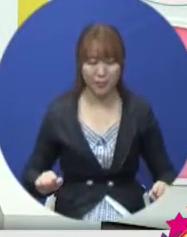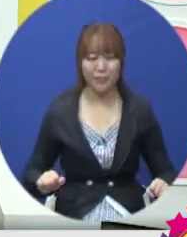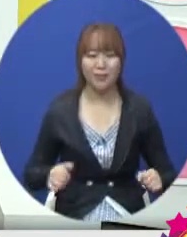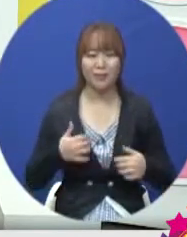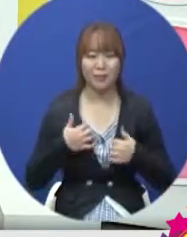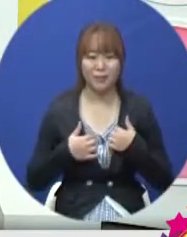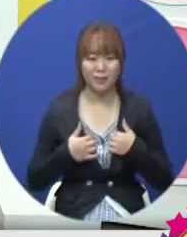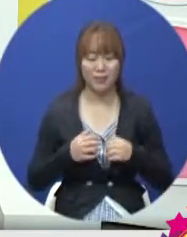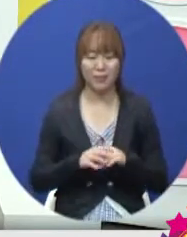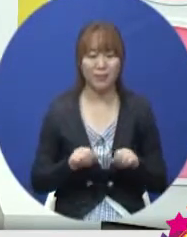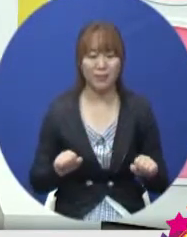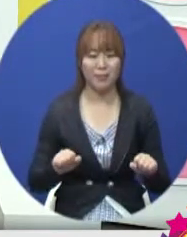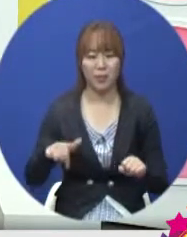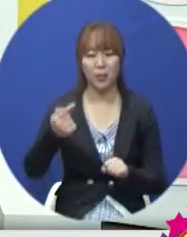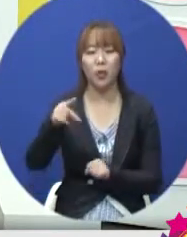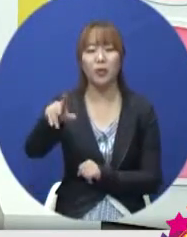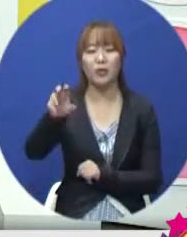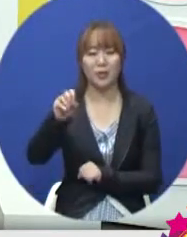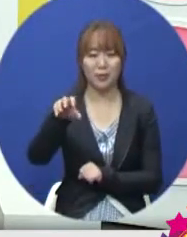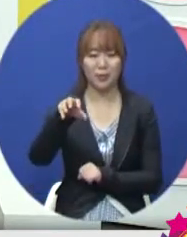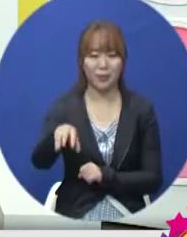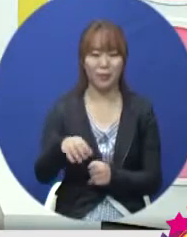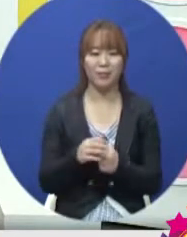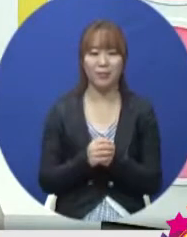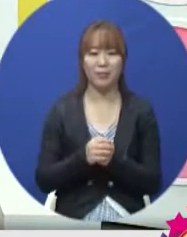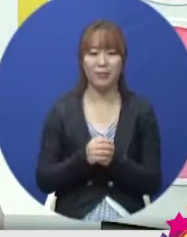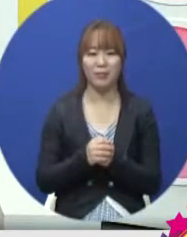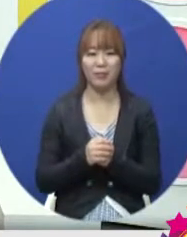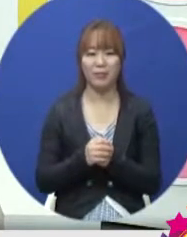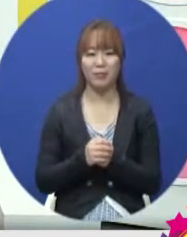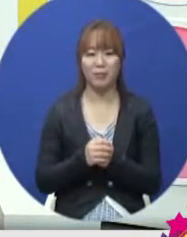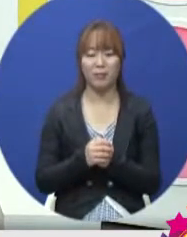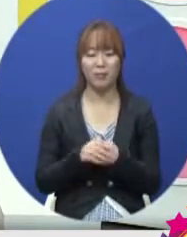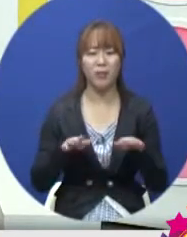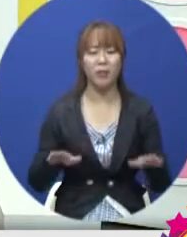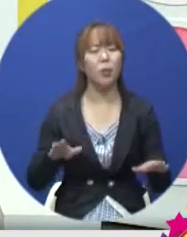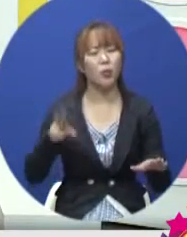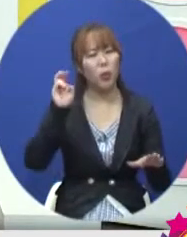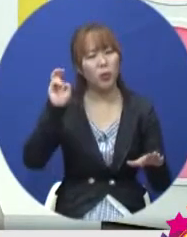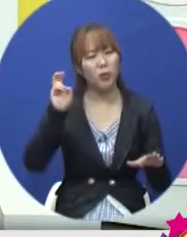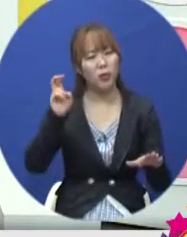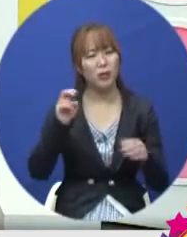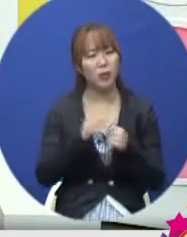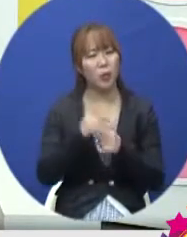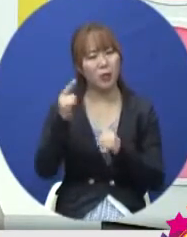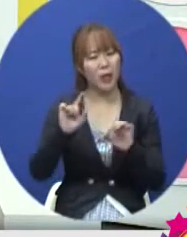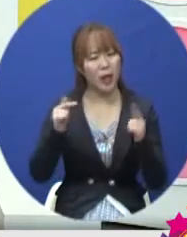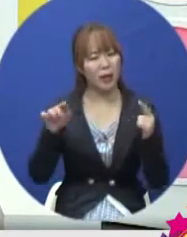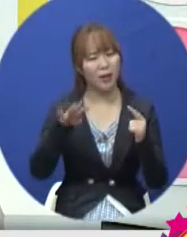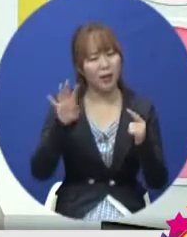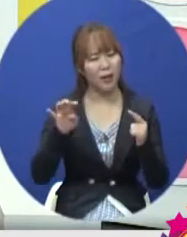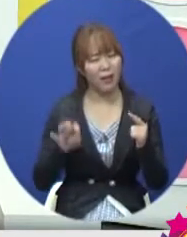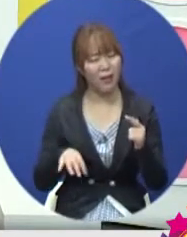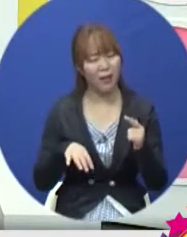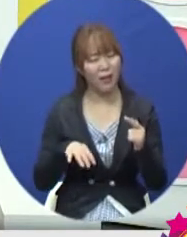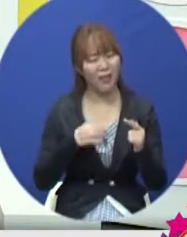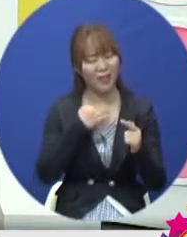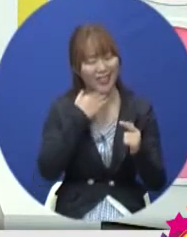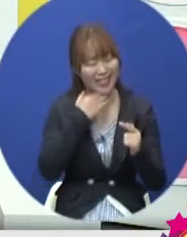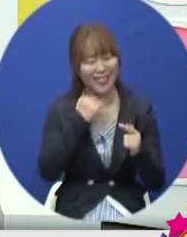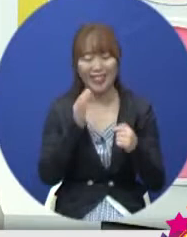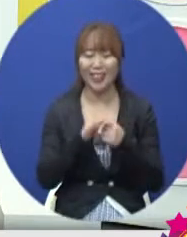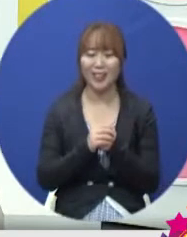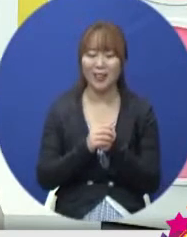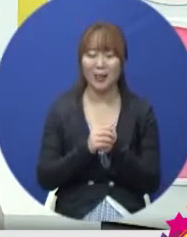반갑습니다. 안녕하세요. 고창입니다. 고창입니까? 아유, 네. 그 오늘 혹시나 안 오실까 해서 제가 기다렸어요. 아,